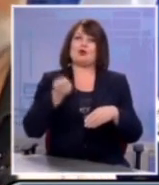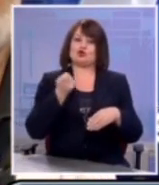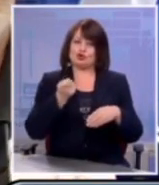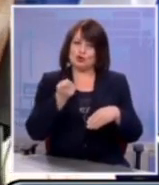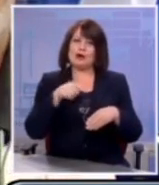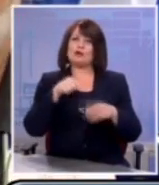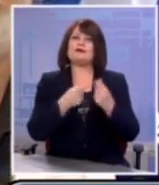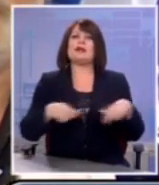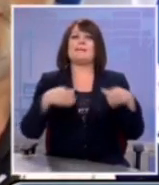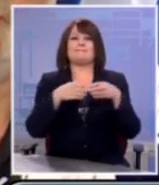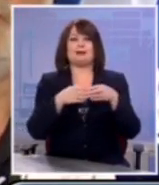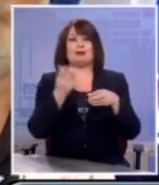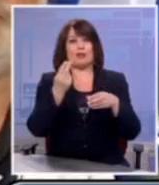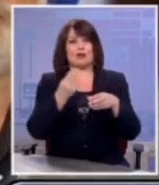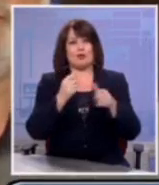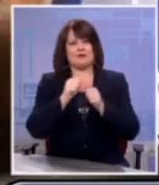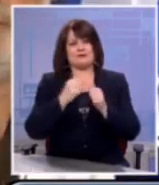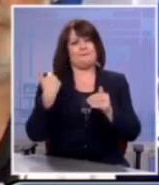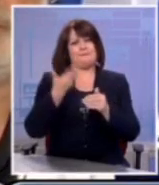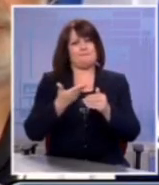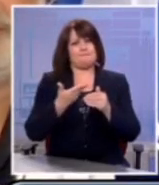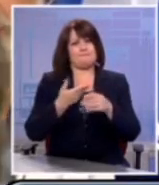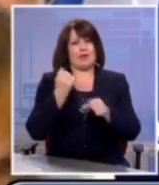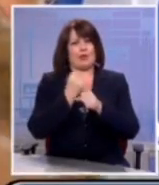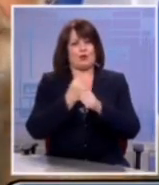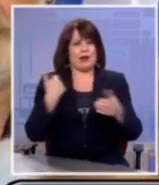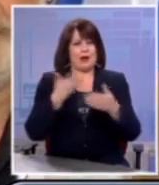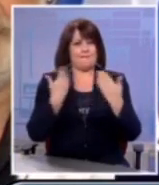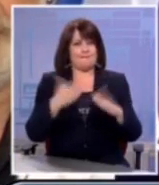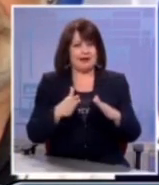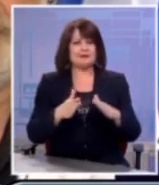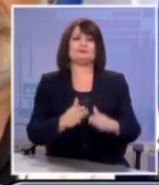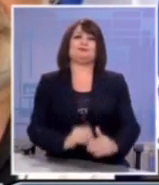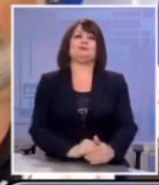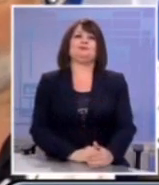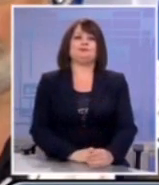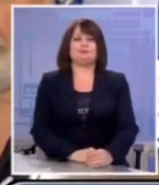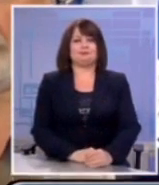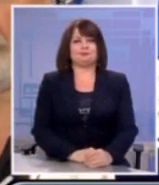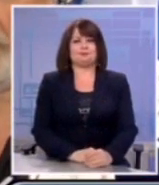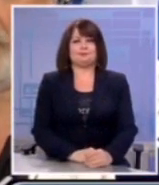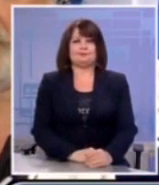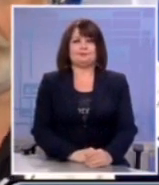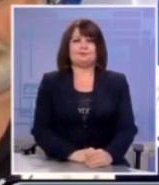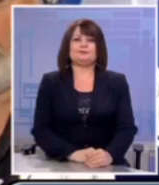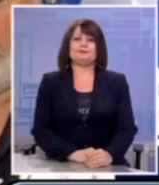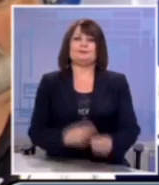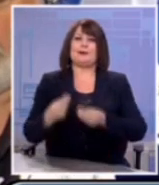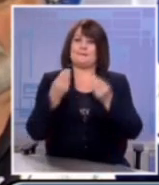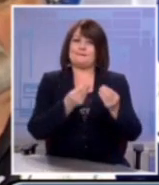που συμπληρώνει 2,5 μήνες εργασίας και